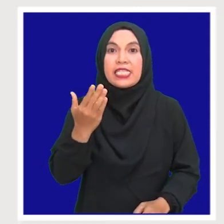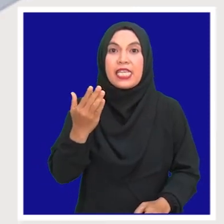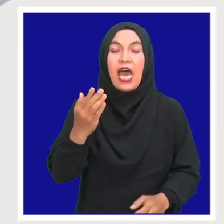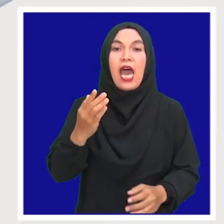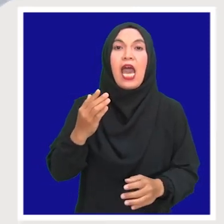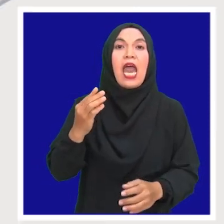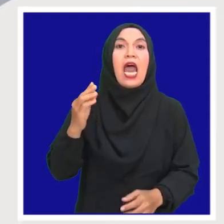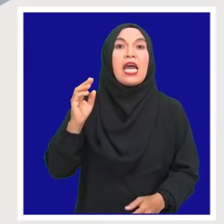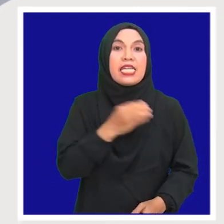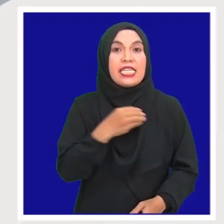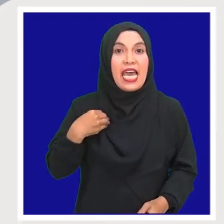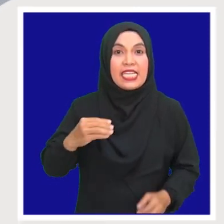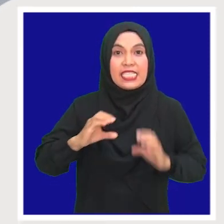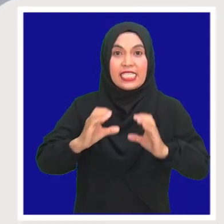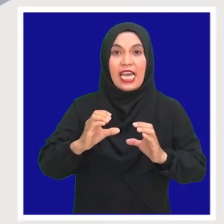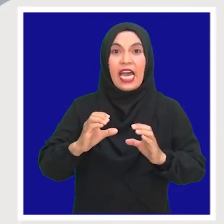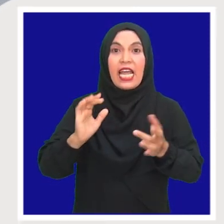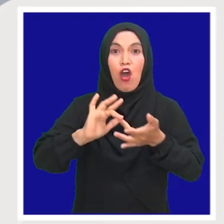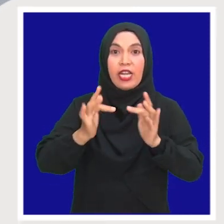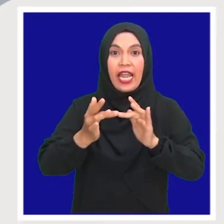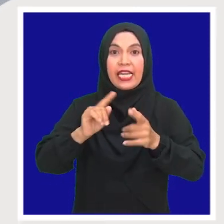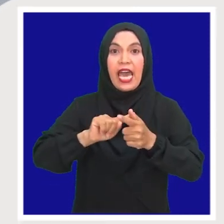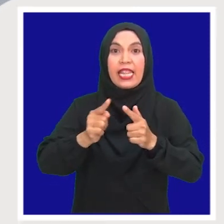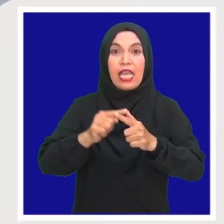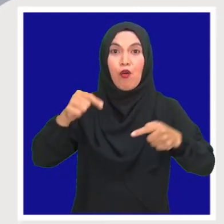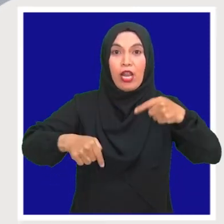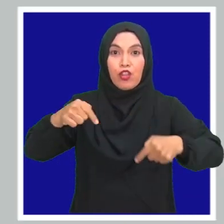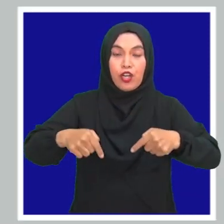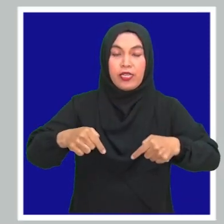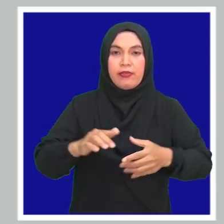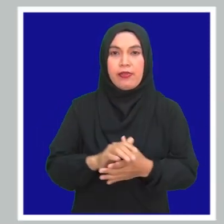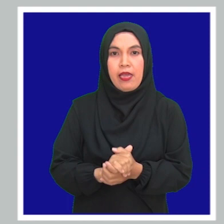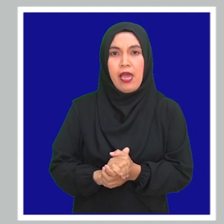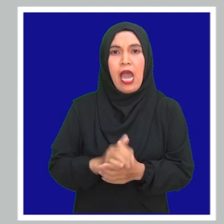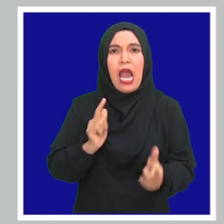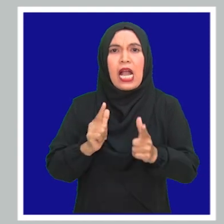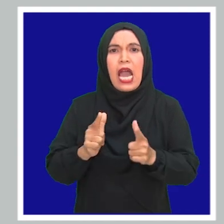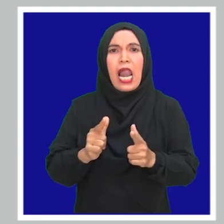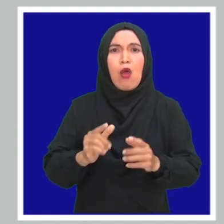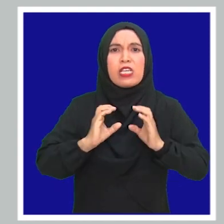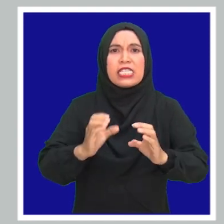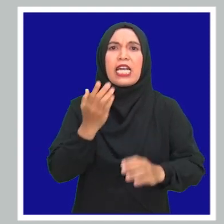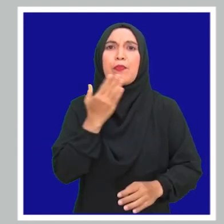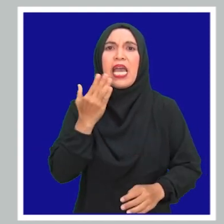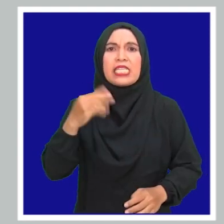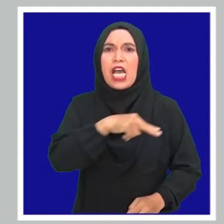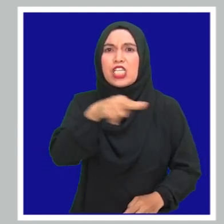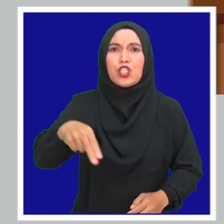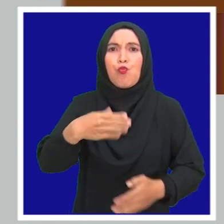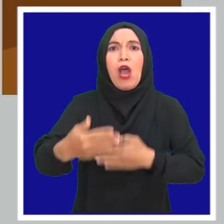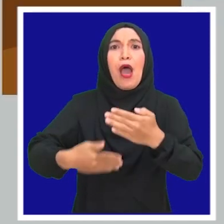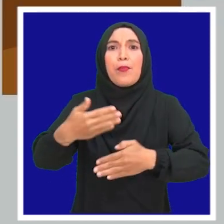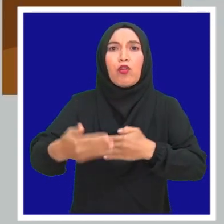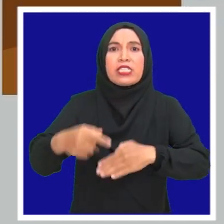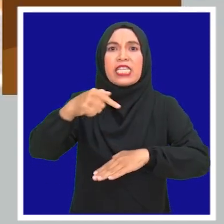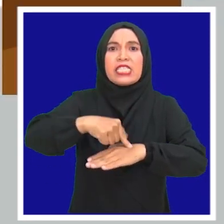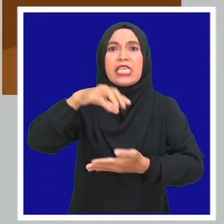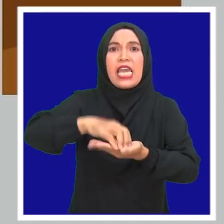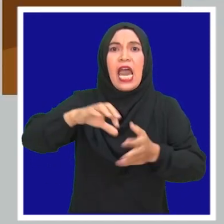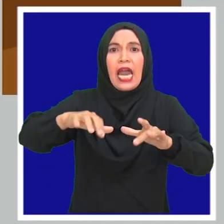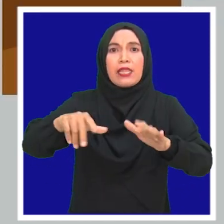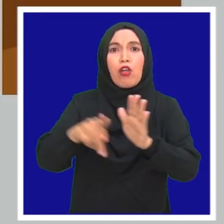elektronik. Upami anjen berperkara secara biasa, sadaya proses beracara dilaksanakeun di kantor pengadilan.